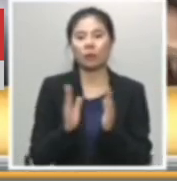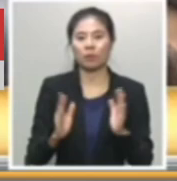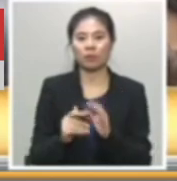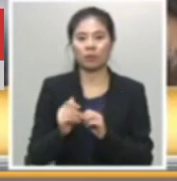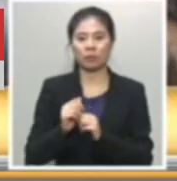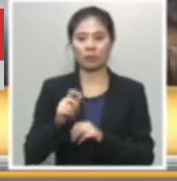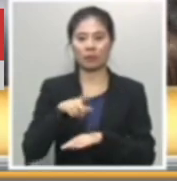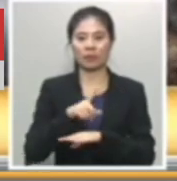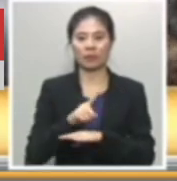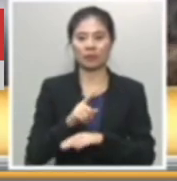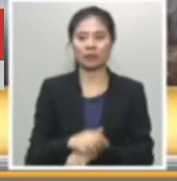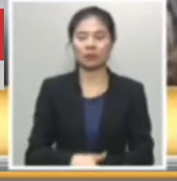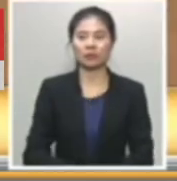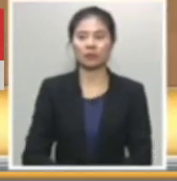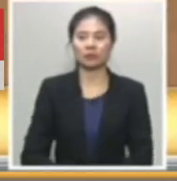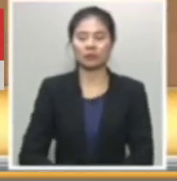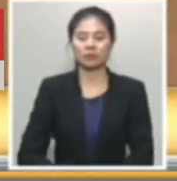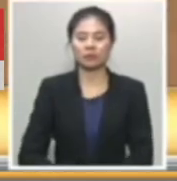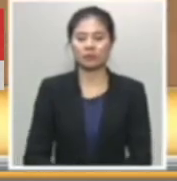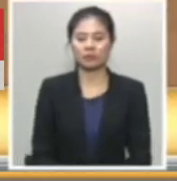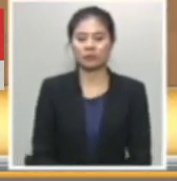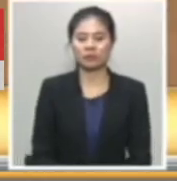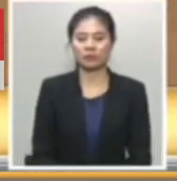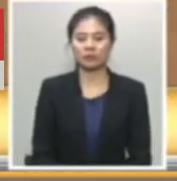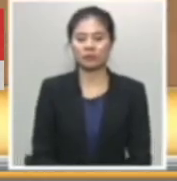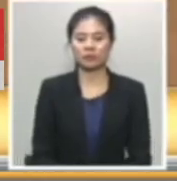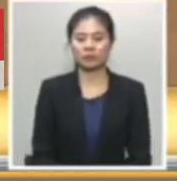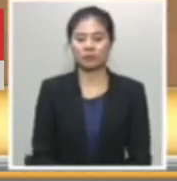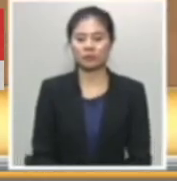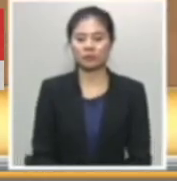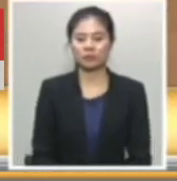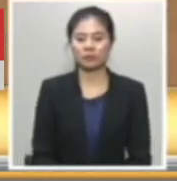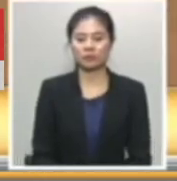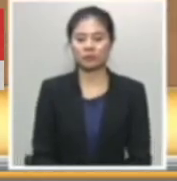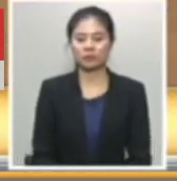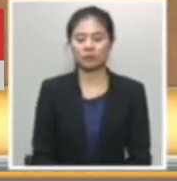ขอบคุณท่านนฤทธิ์นะครับท่านนฤทธิ์ใช้